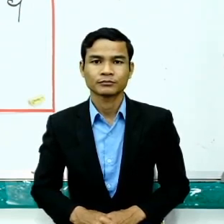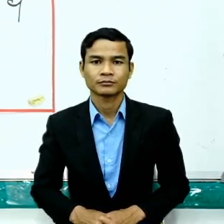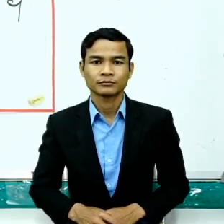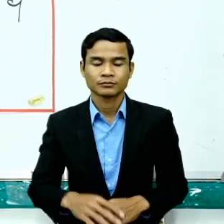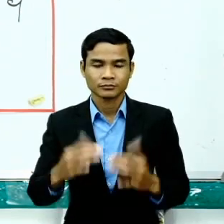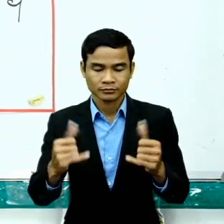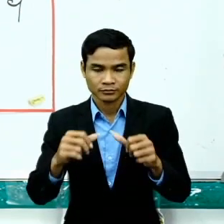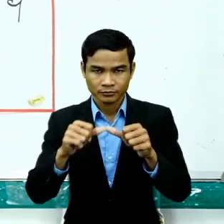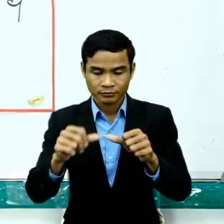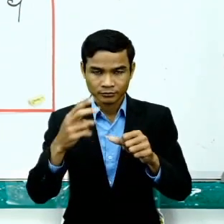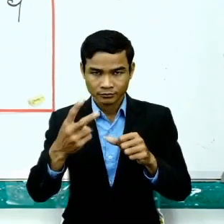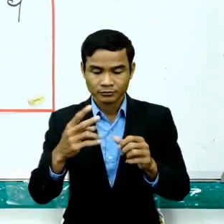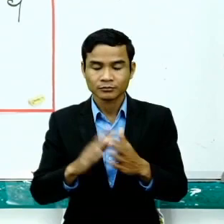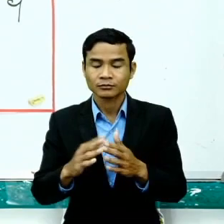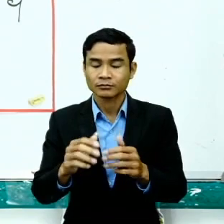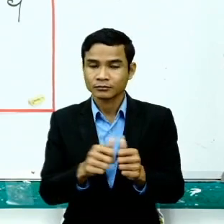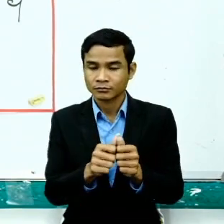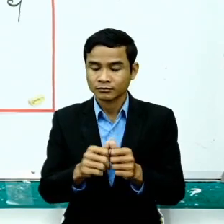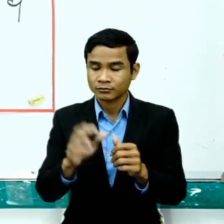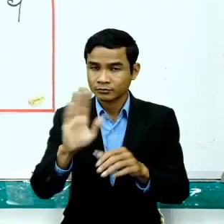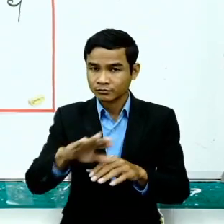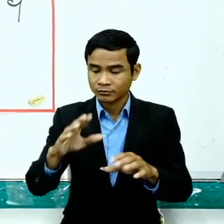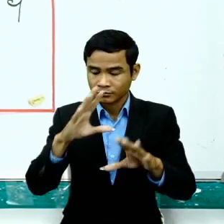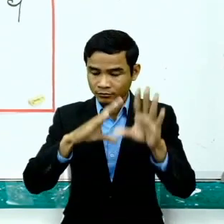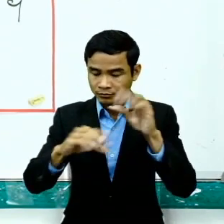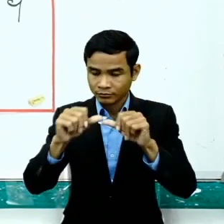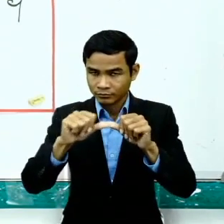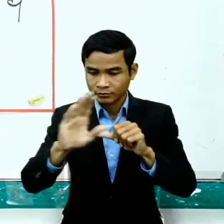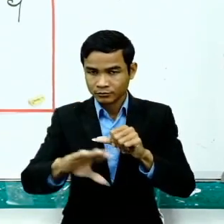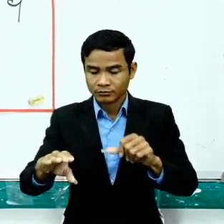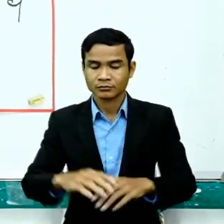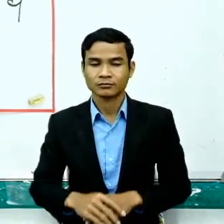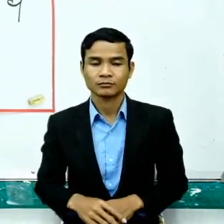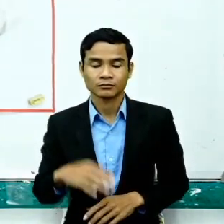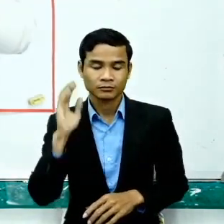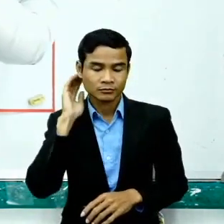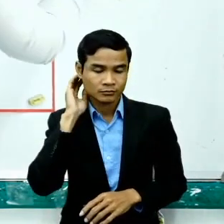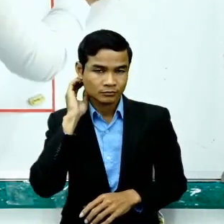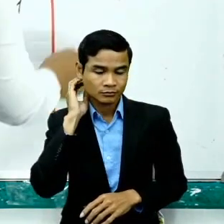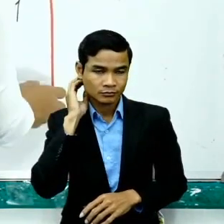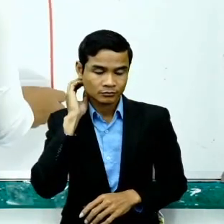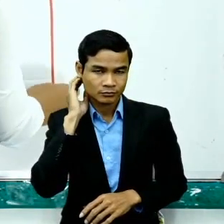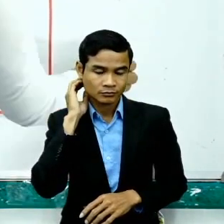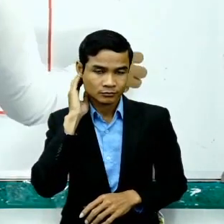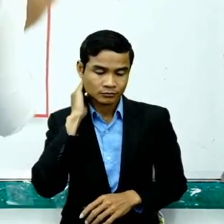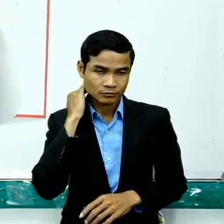chài lấy dụng bàn to ca riêng được bao giờ bàn to từ tiện đó con chài